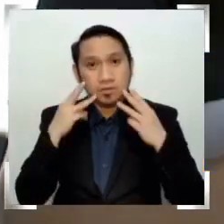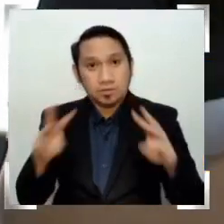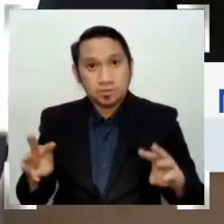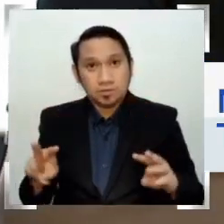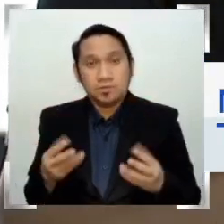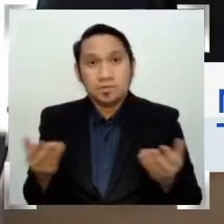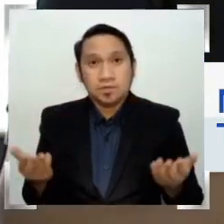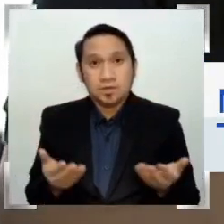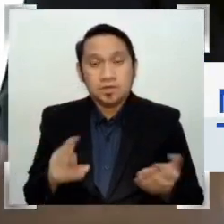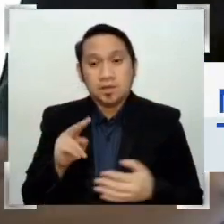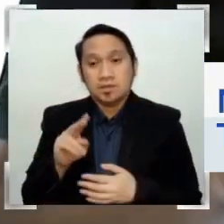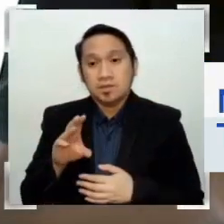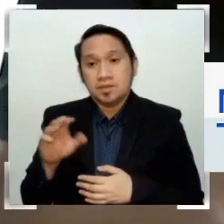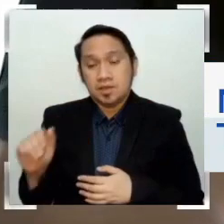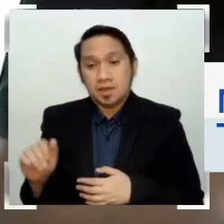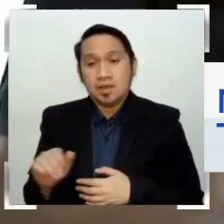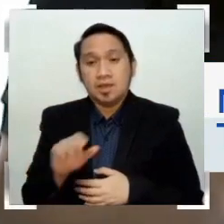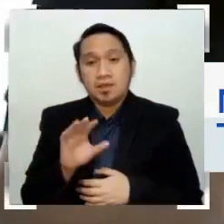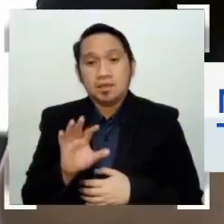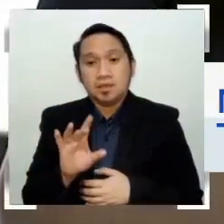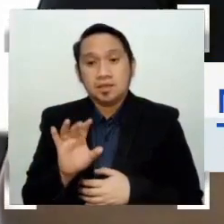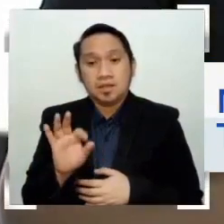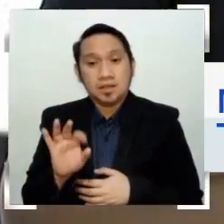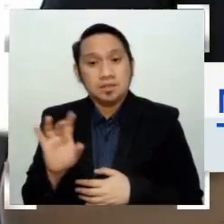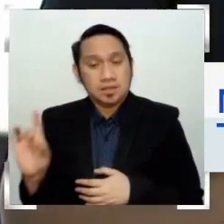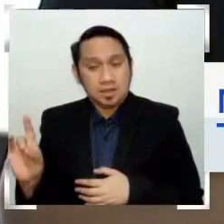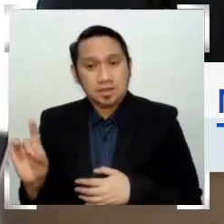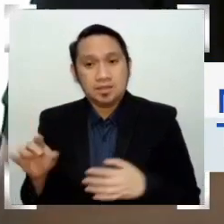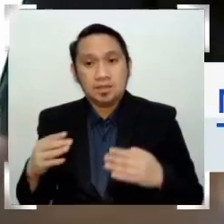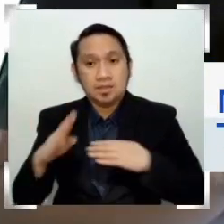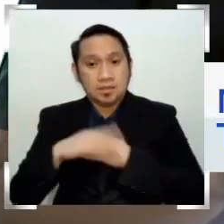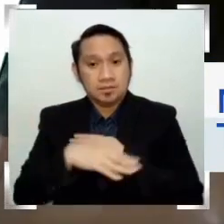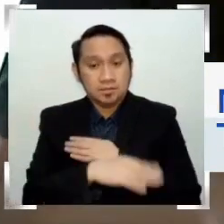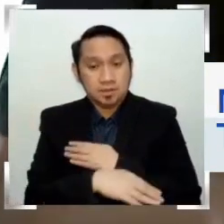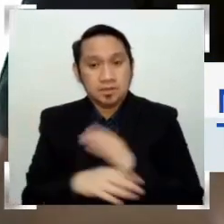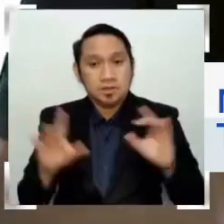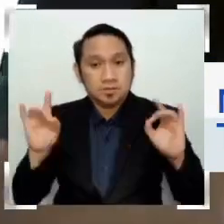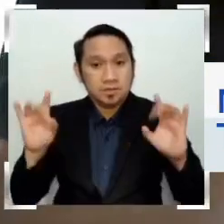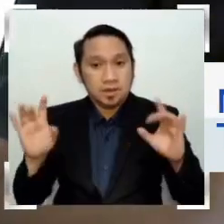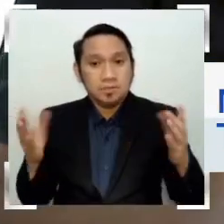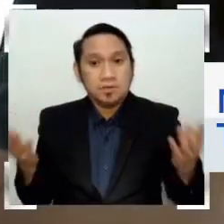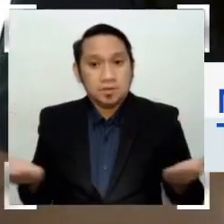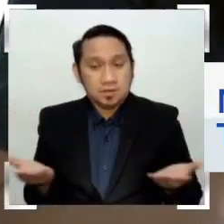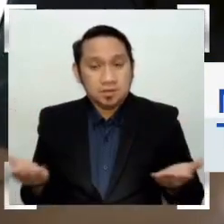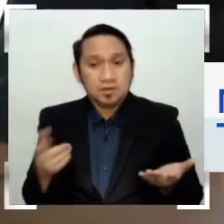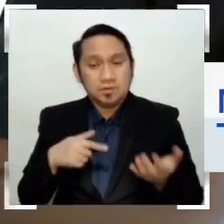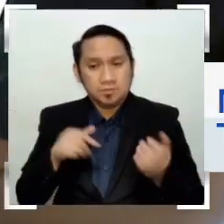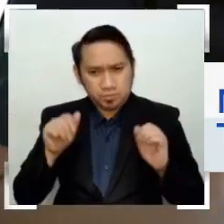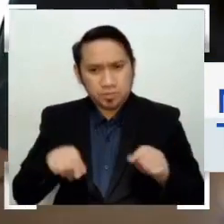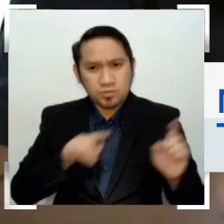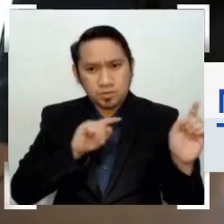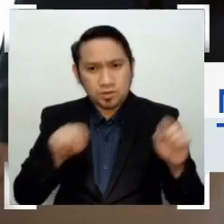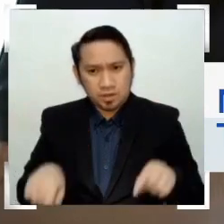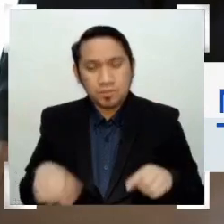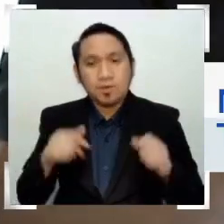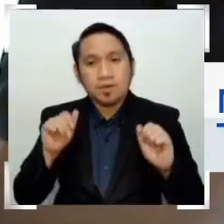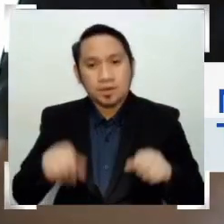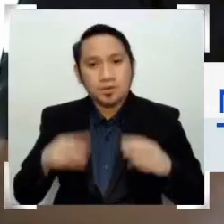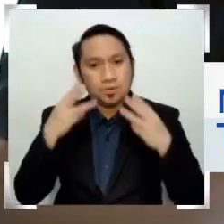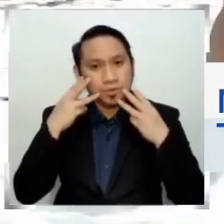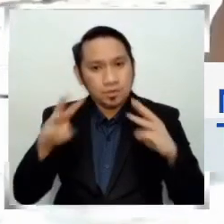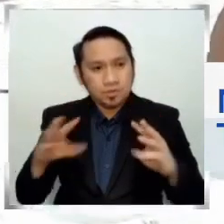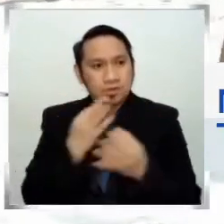98 Beach Volleyball. Punta lang dito sa sand court ng Subic Bay Freeport para makapanood ng libre at maaksyong mga laro.